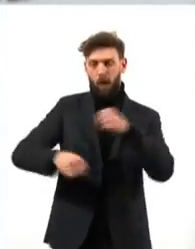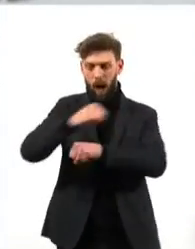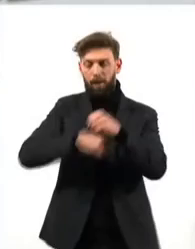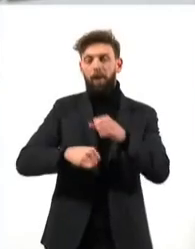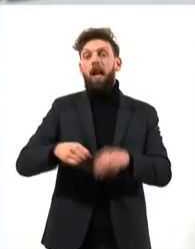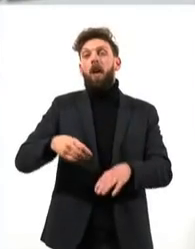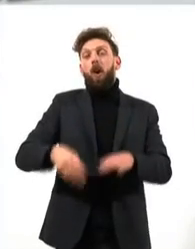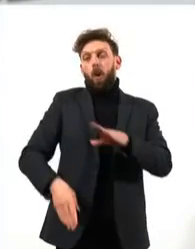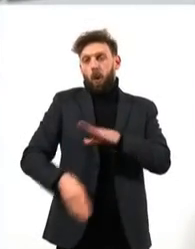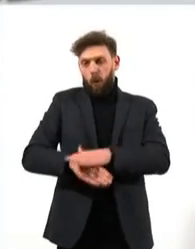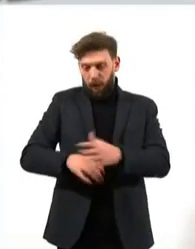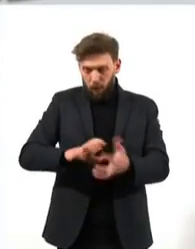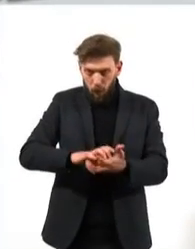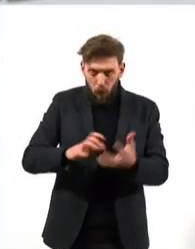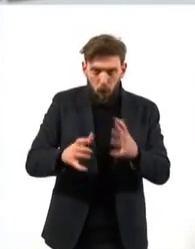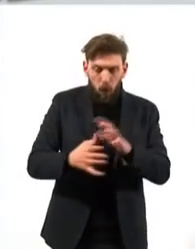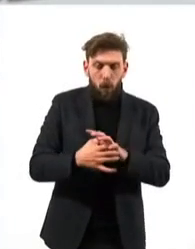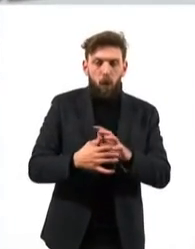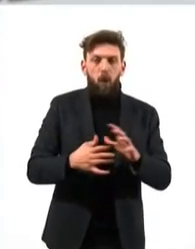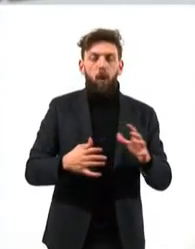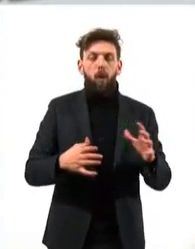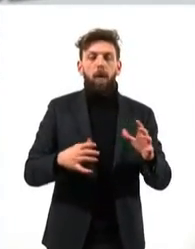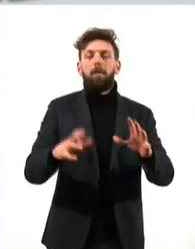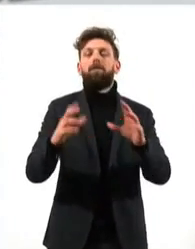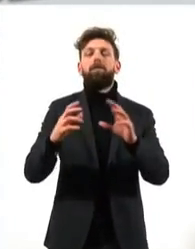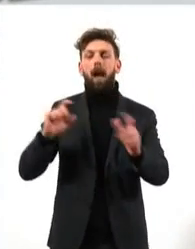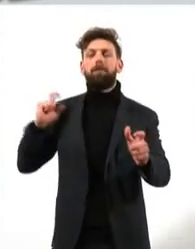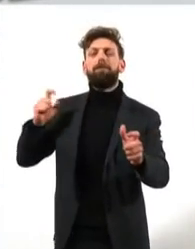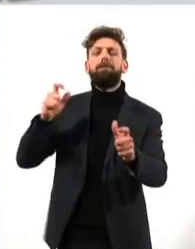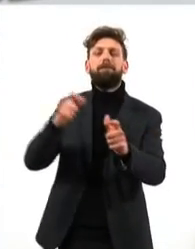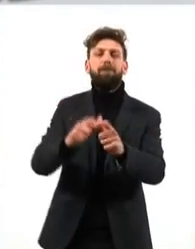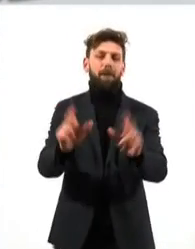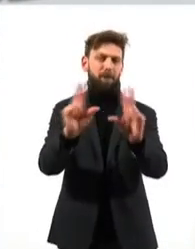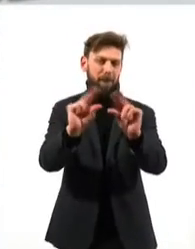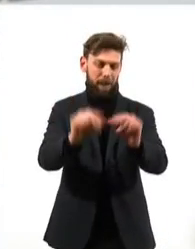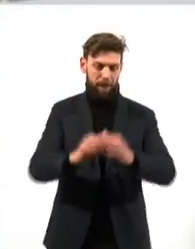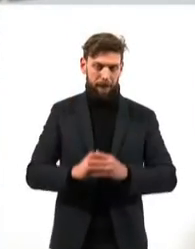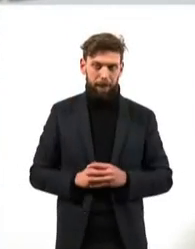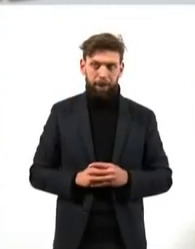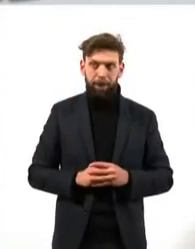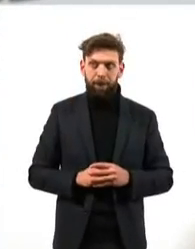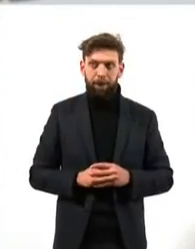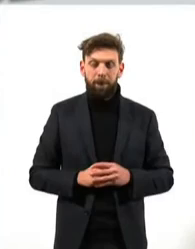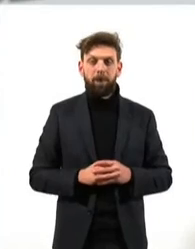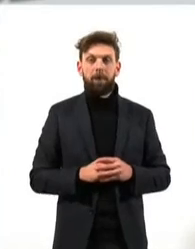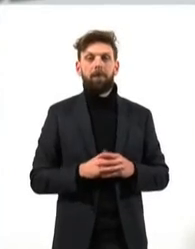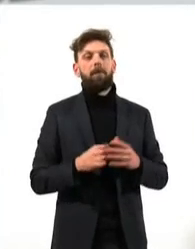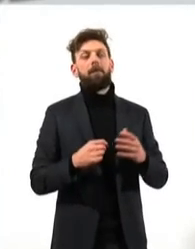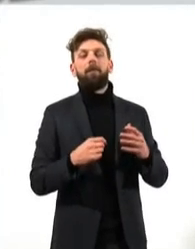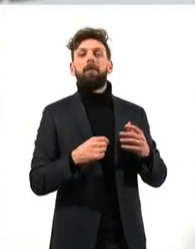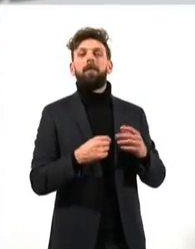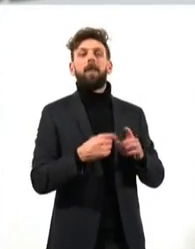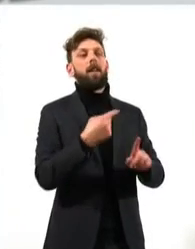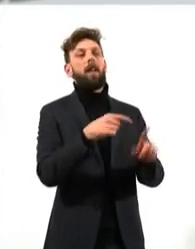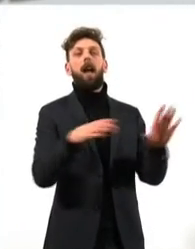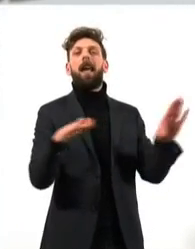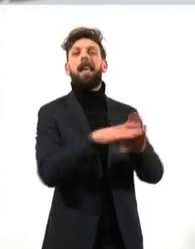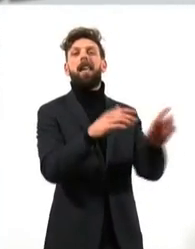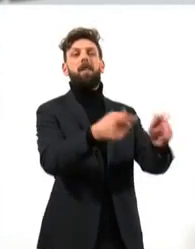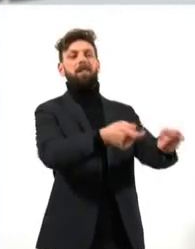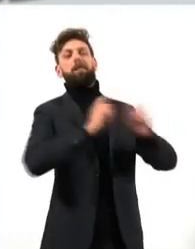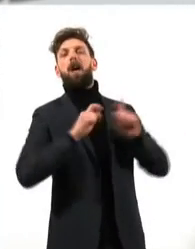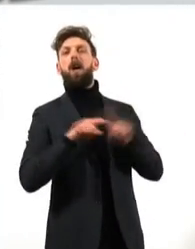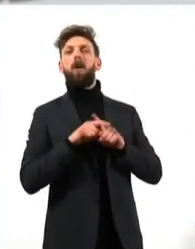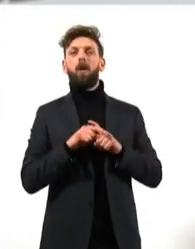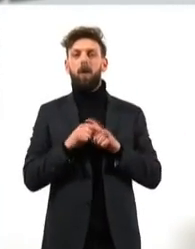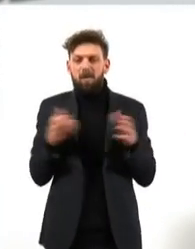voilà, c'était, comme vous savez un peu l'histoire, je rappelle pour ceux qui ne savent pas, on a été taxé notre approche de communautaire, ce qui n'était